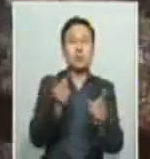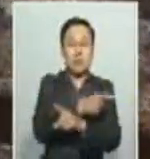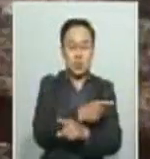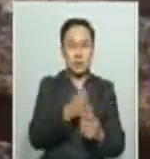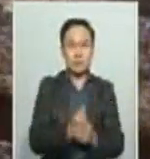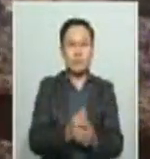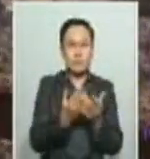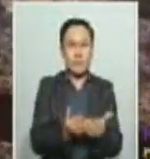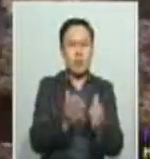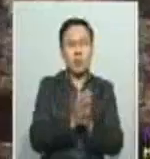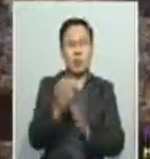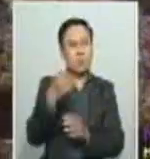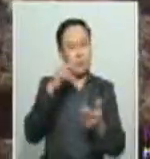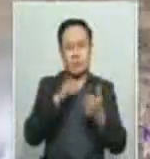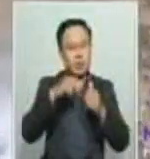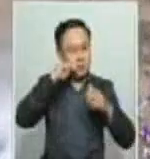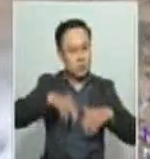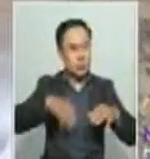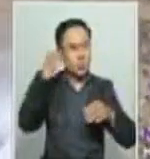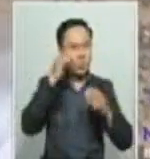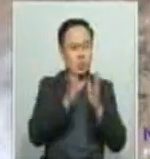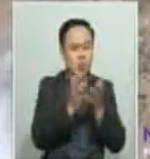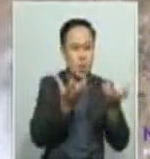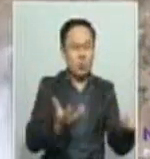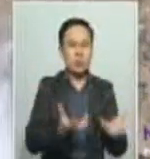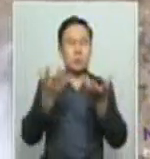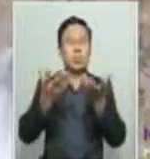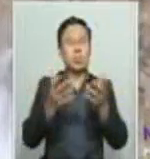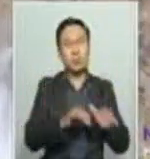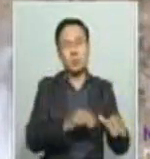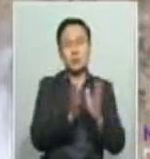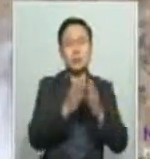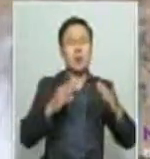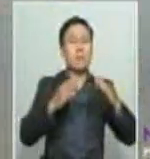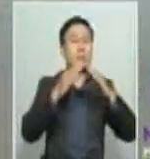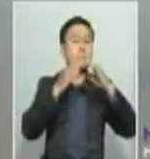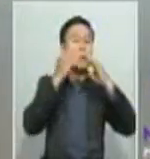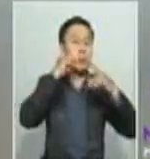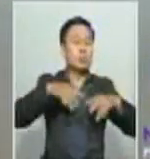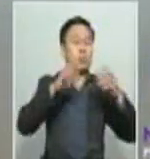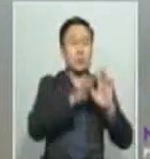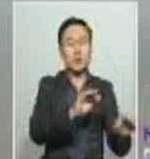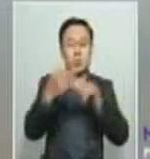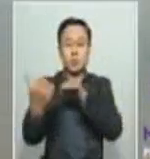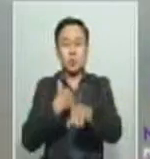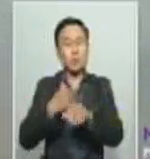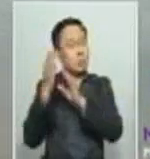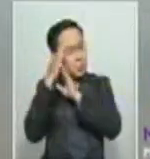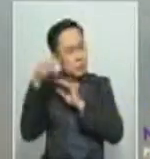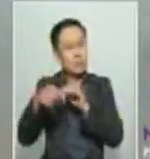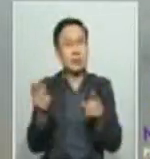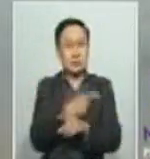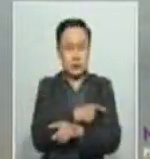อกกับผู้สื่อข่าวครับว่าไม่อยากจะถูกน้ำท่วมเพราะว่าจะต้องย้ายไปอยู่บนถนนครับไม่ต่างจากที่อ่างทองที่ระดับน้ำ